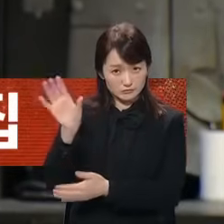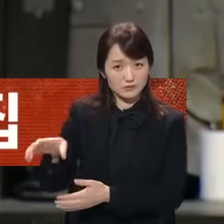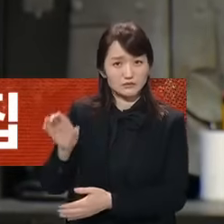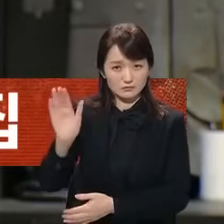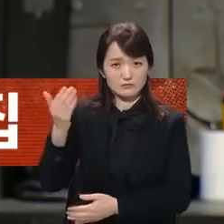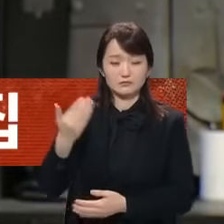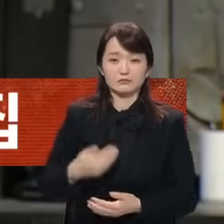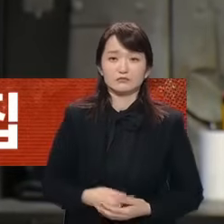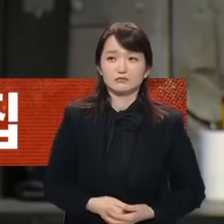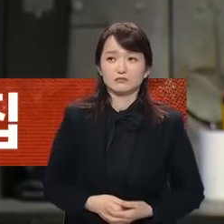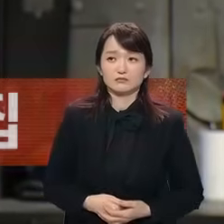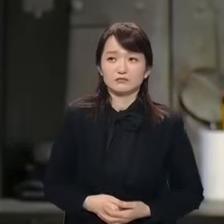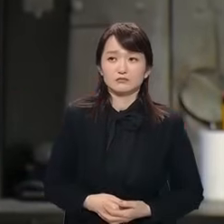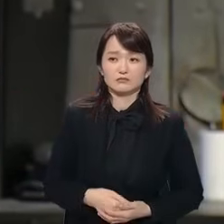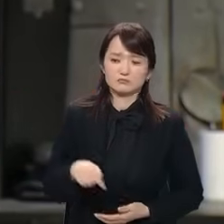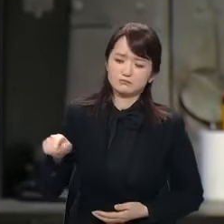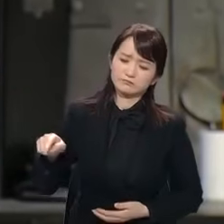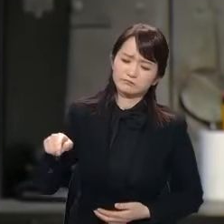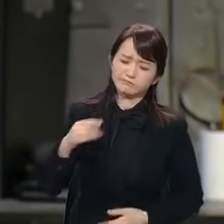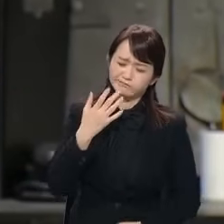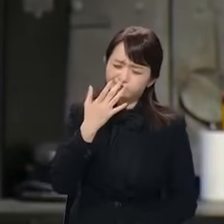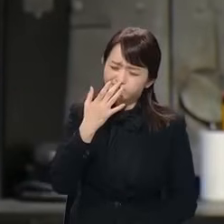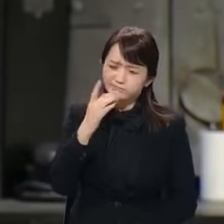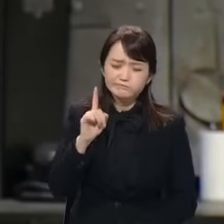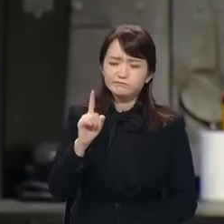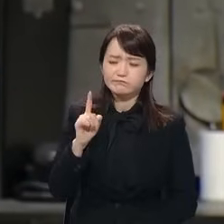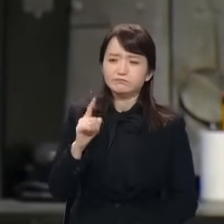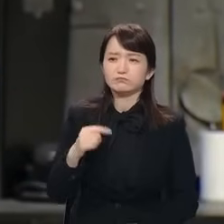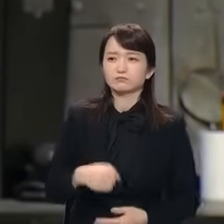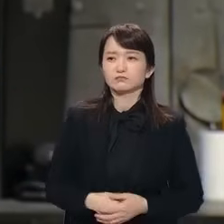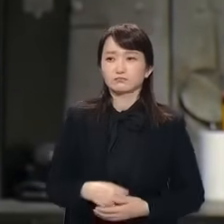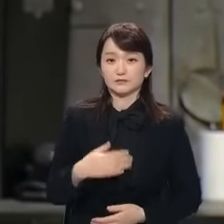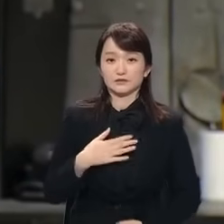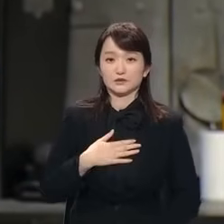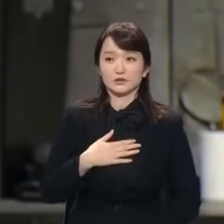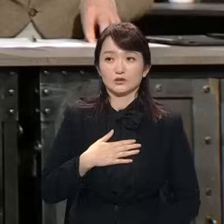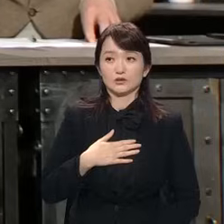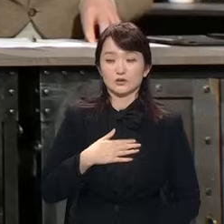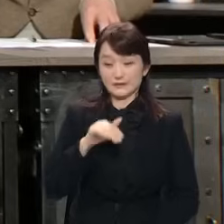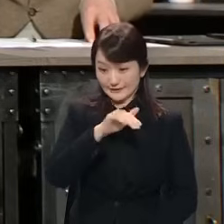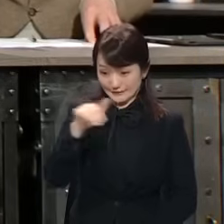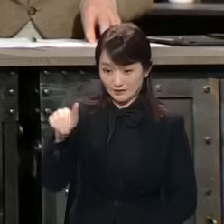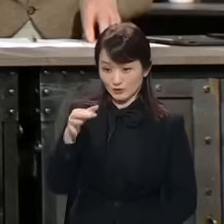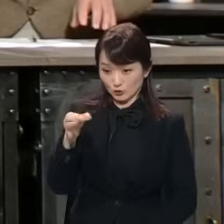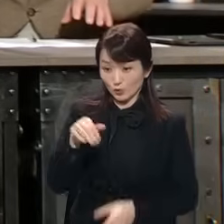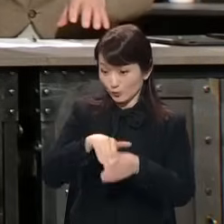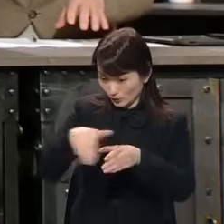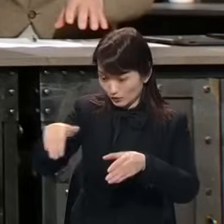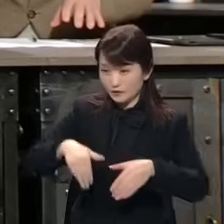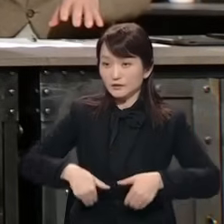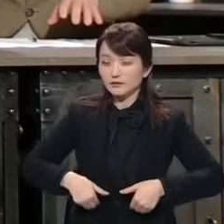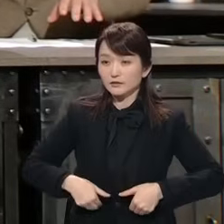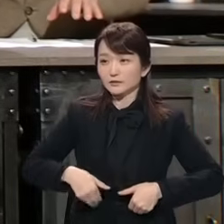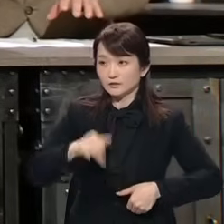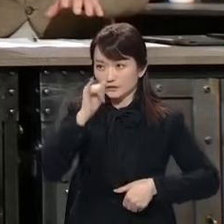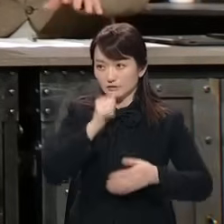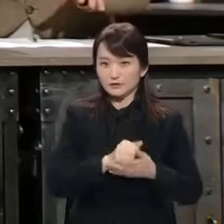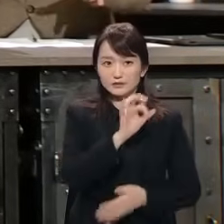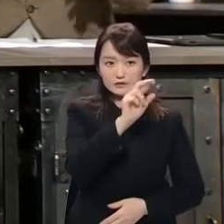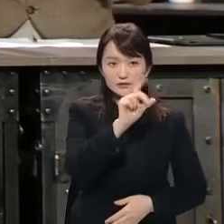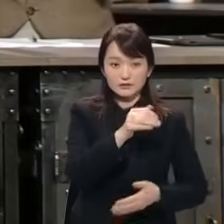들거든요 그 부분 사실 좀 이해가 안 돼요 저는 사실은 제 나름대로의 돈은 있습니다 컨 양원보